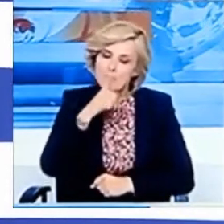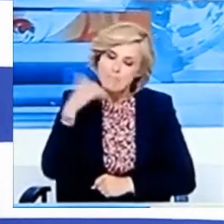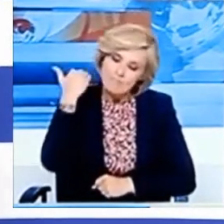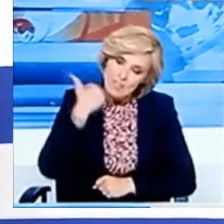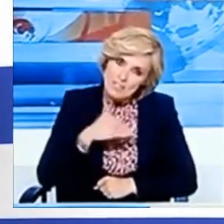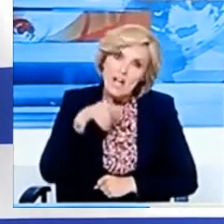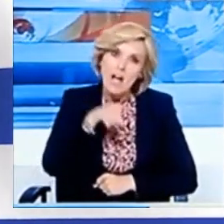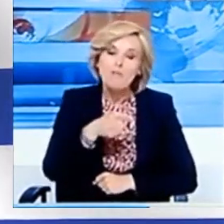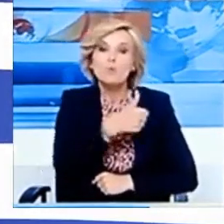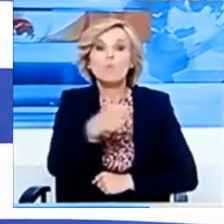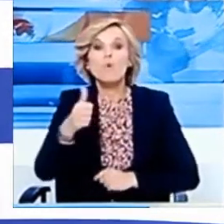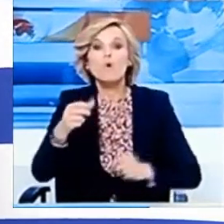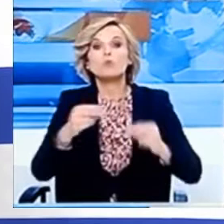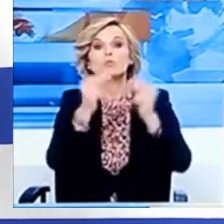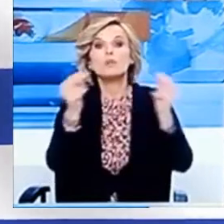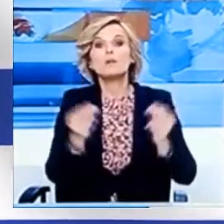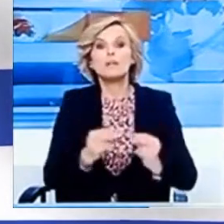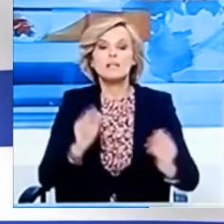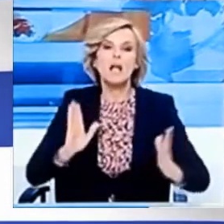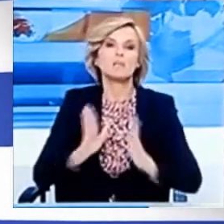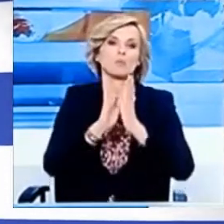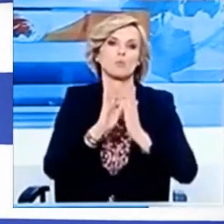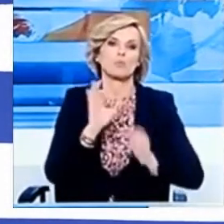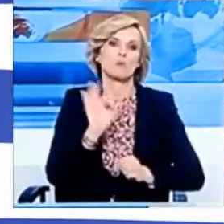αποτελούν το μόνο τρόπο ώστε να αντιμετωπιστεί η πανδημία.